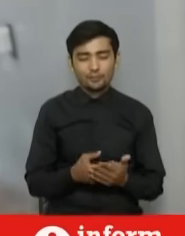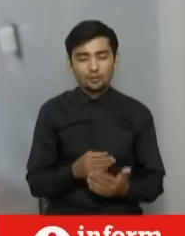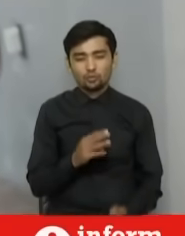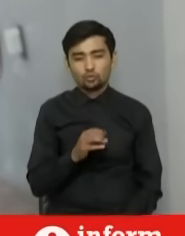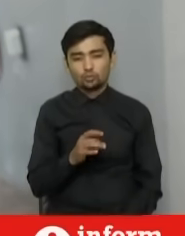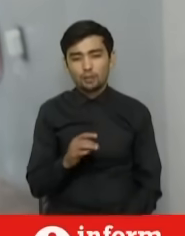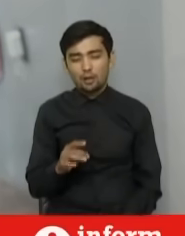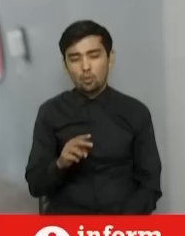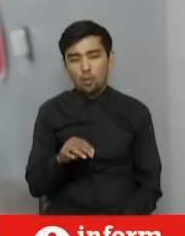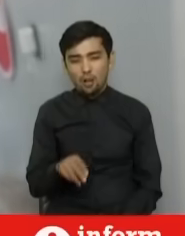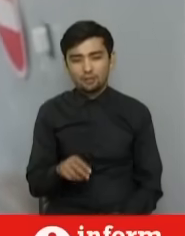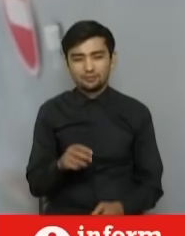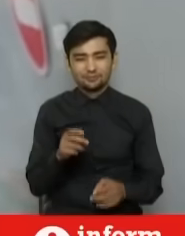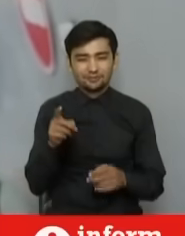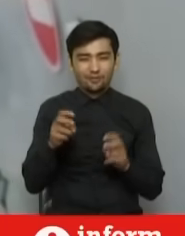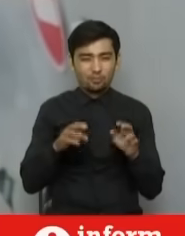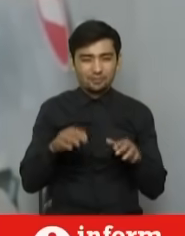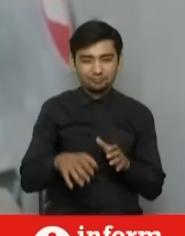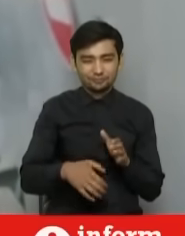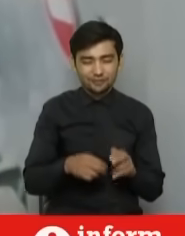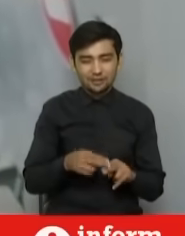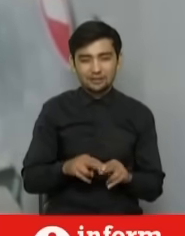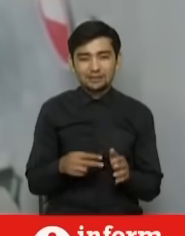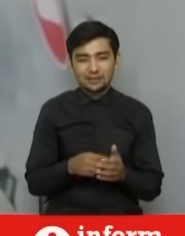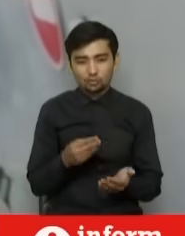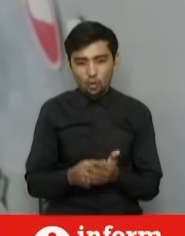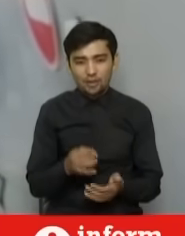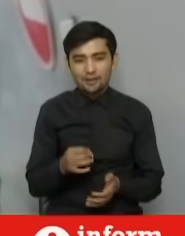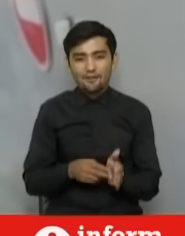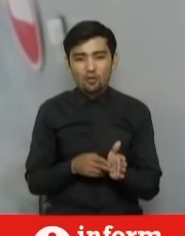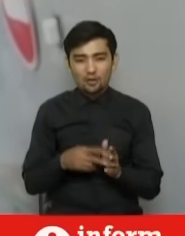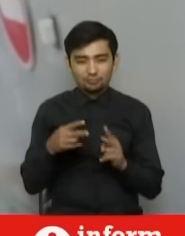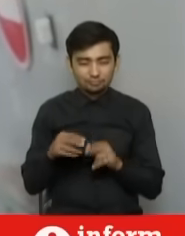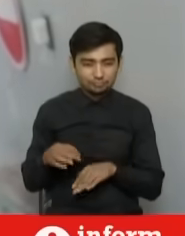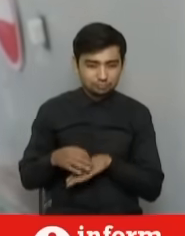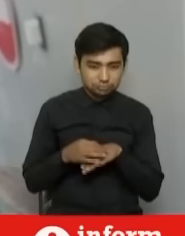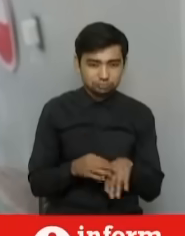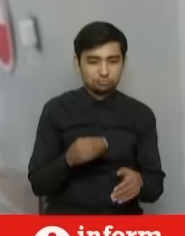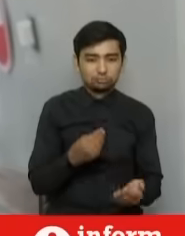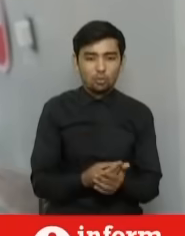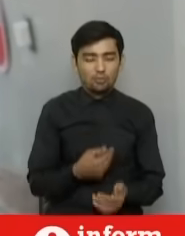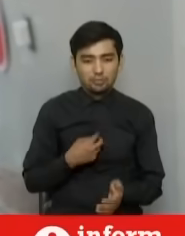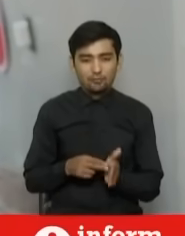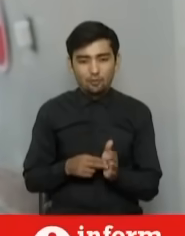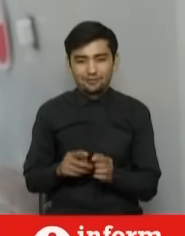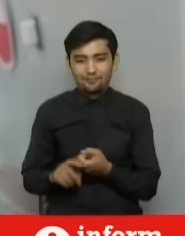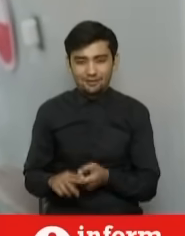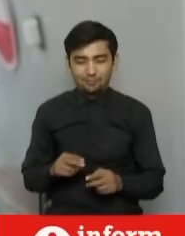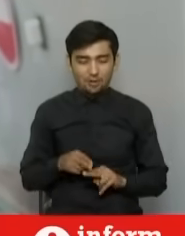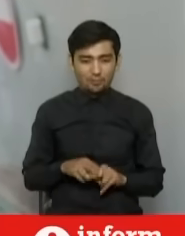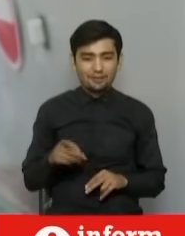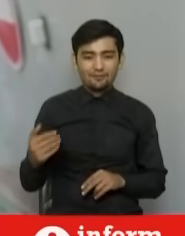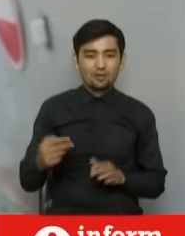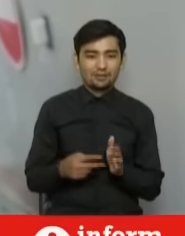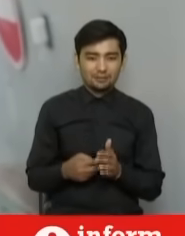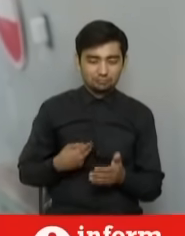Шубаркөл көмірін өндірушілер бағаны өсірді, әрі темір жол арқылы жеткізу бағасы көтерілді. Біз Ресей темір жолына тәуелді болғандықтан солардың қойған